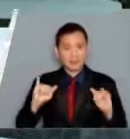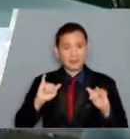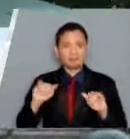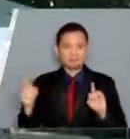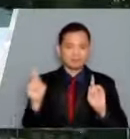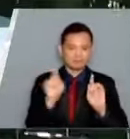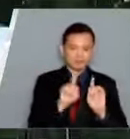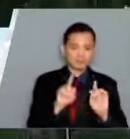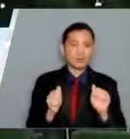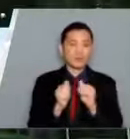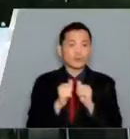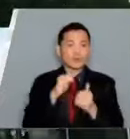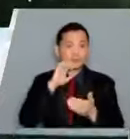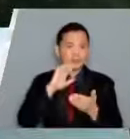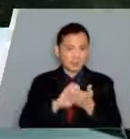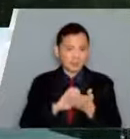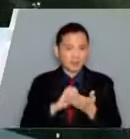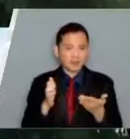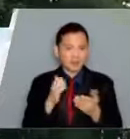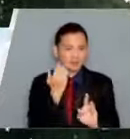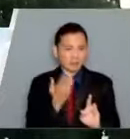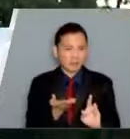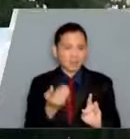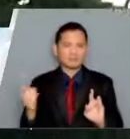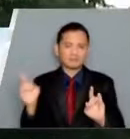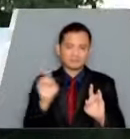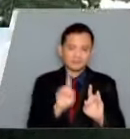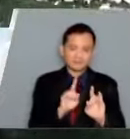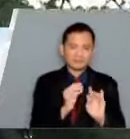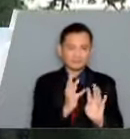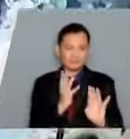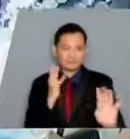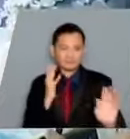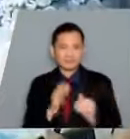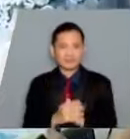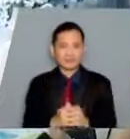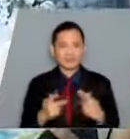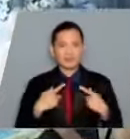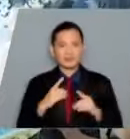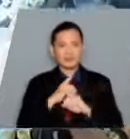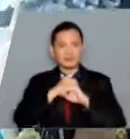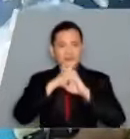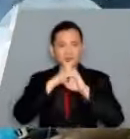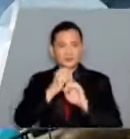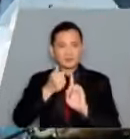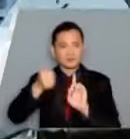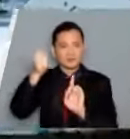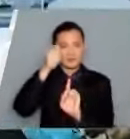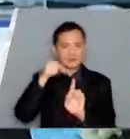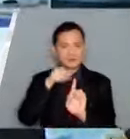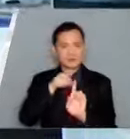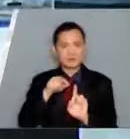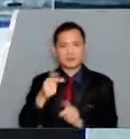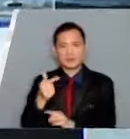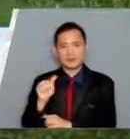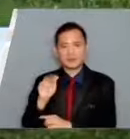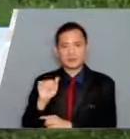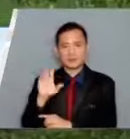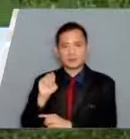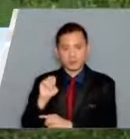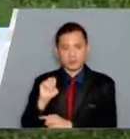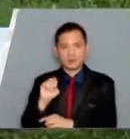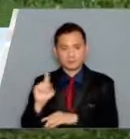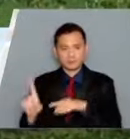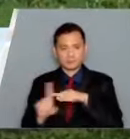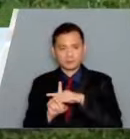laying ceremony rin na pinangunahan ng kinatawan ni defense secretary gilberto Teodoro JR at Mamaya may testimonial review rin in honor